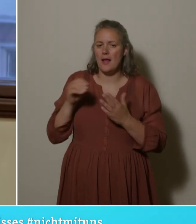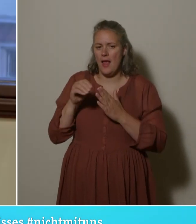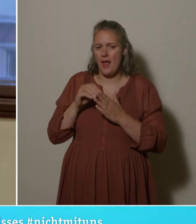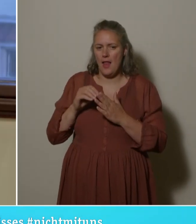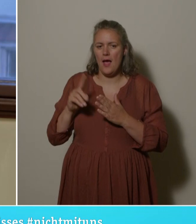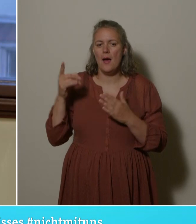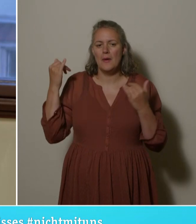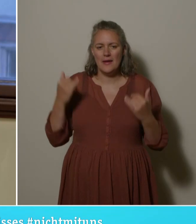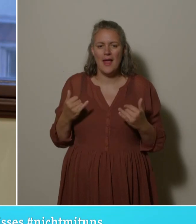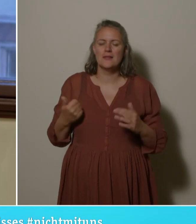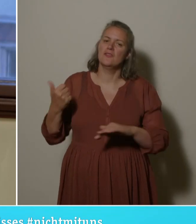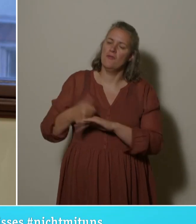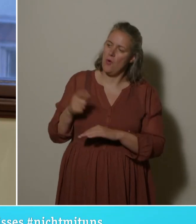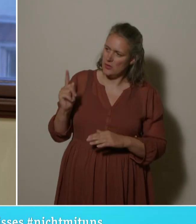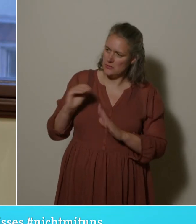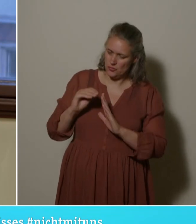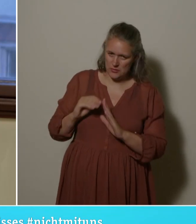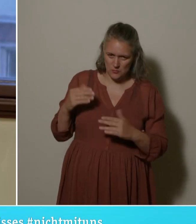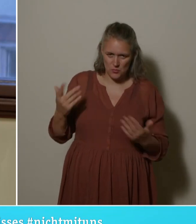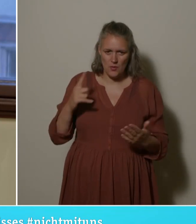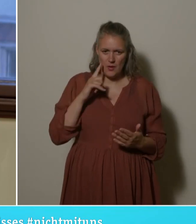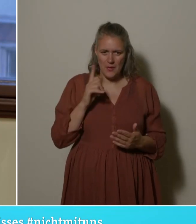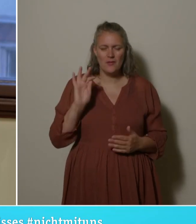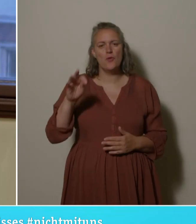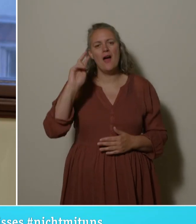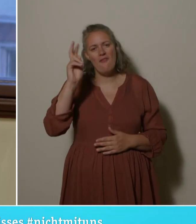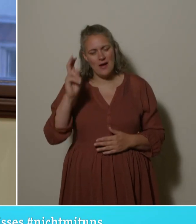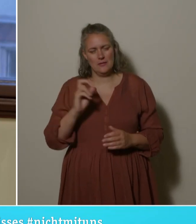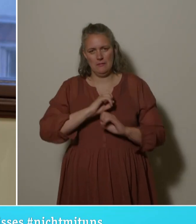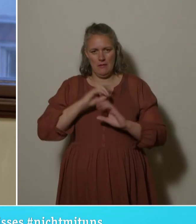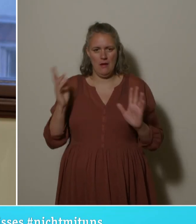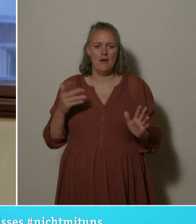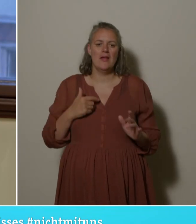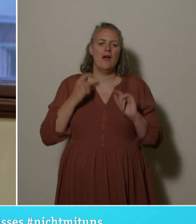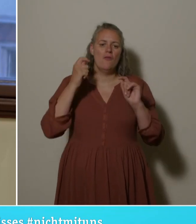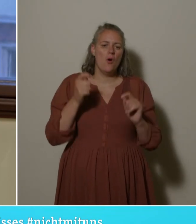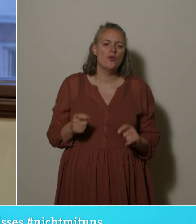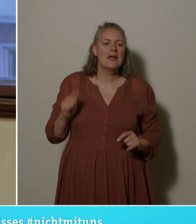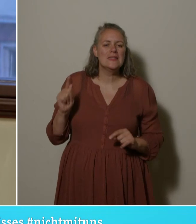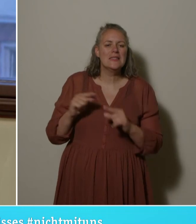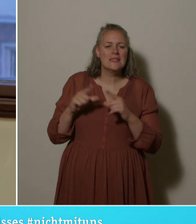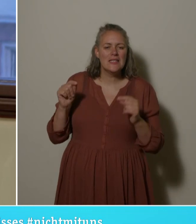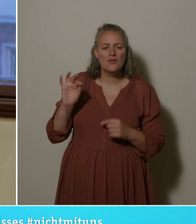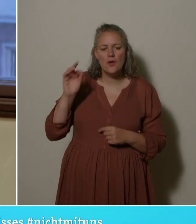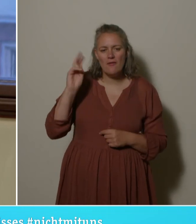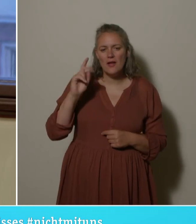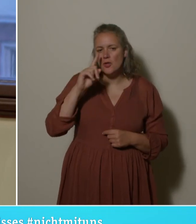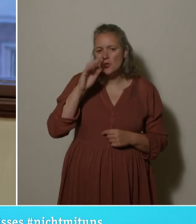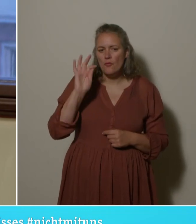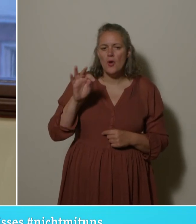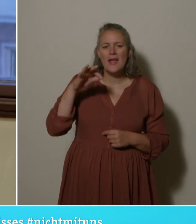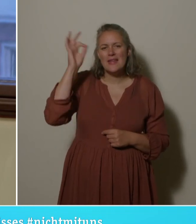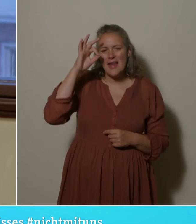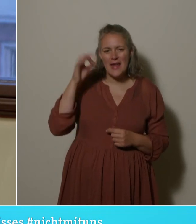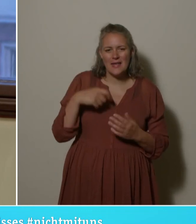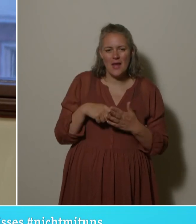steht aber jetzt beim Vorsitzenden so drin, gemeint ist das für die Erwachsenen. Wir schlagen Ihnen vor, dass dieses Ticket, was nur für Jena gültig ist,